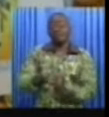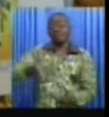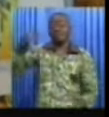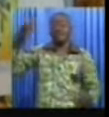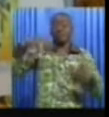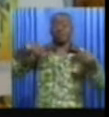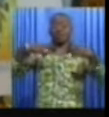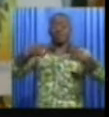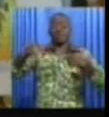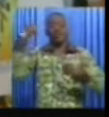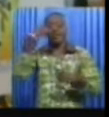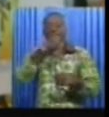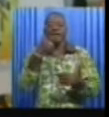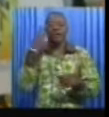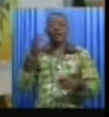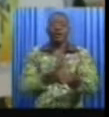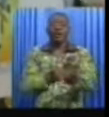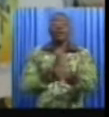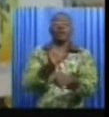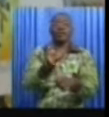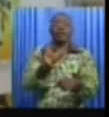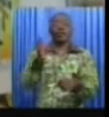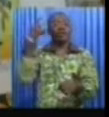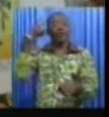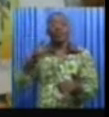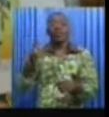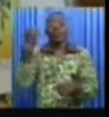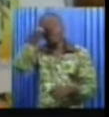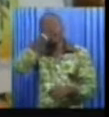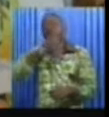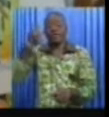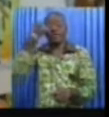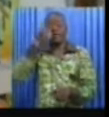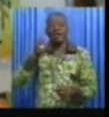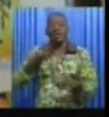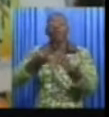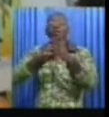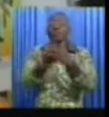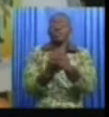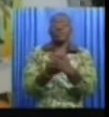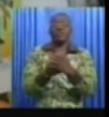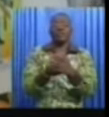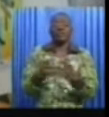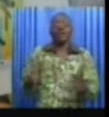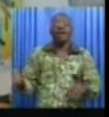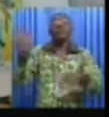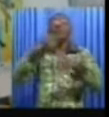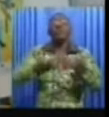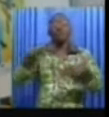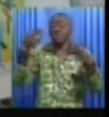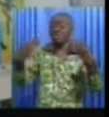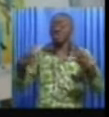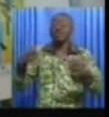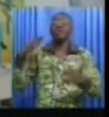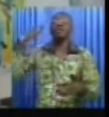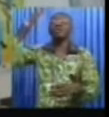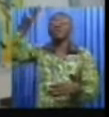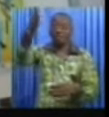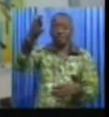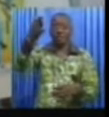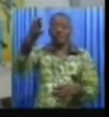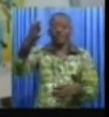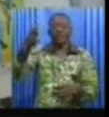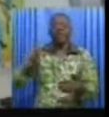à renforcer leur convoitise de l'Afrique, commencent vraiment à considérer l'Afrique comme un marché du futur et donc